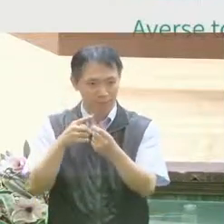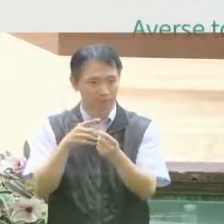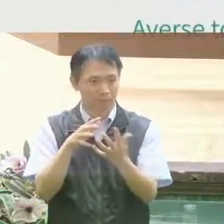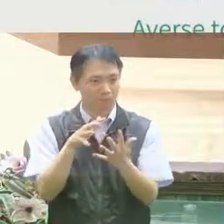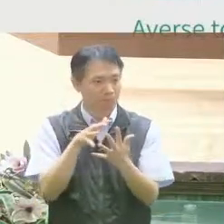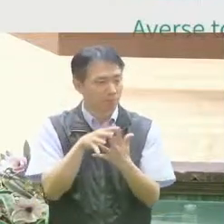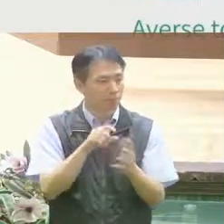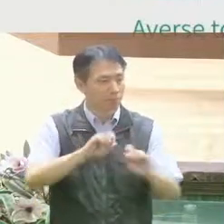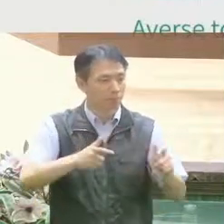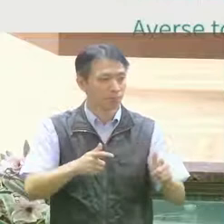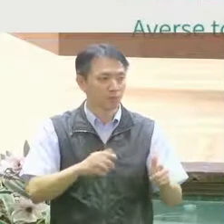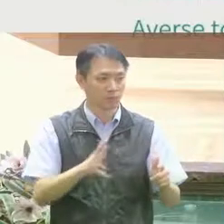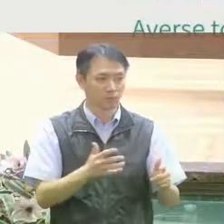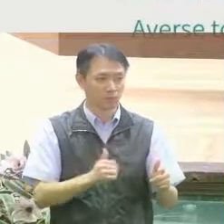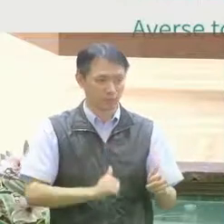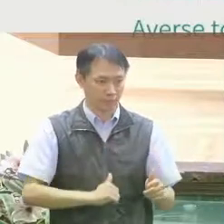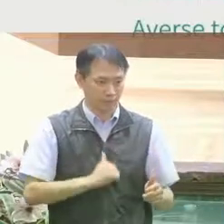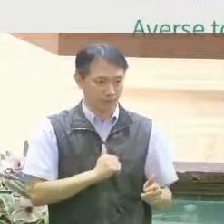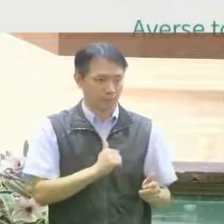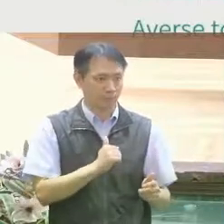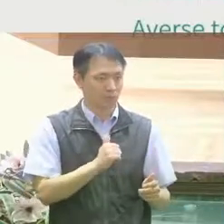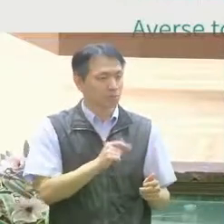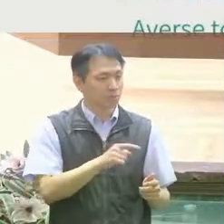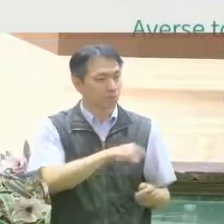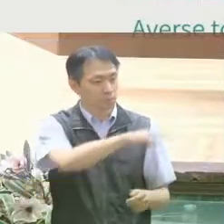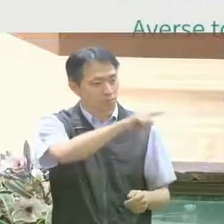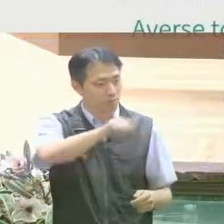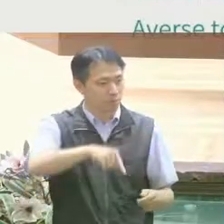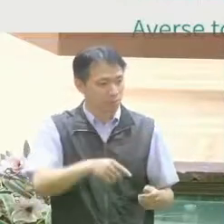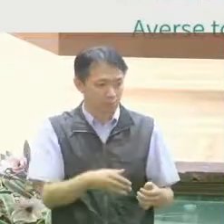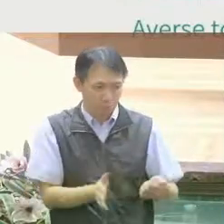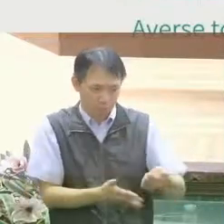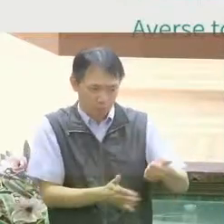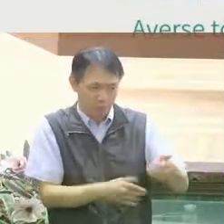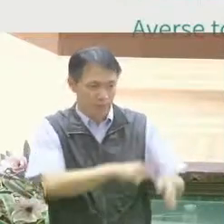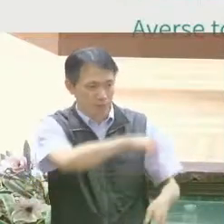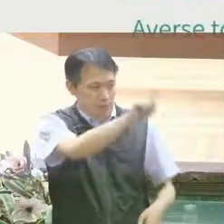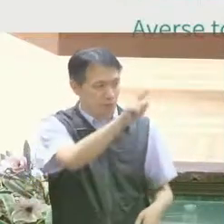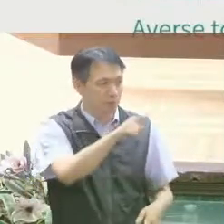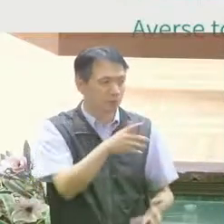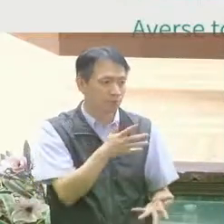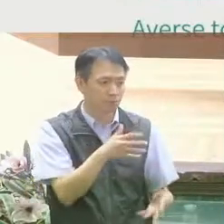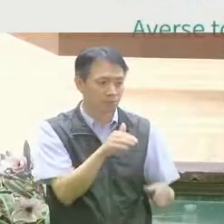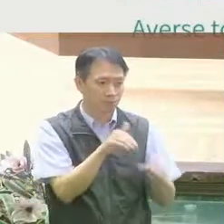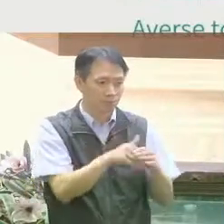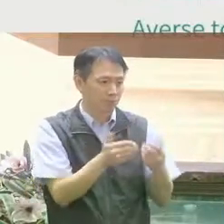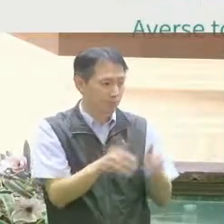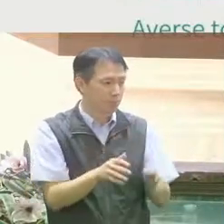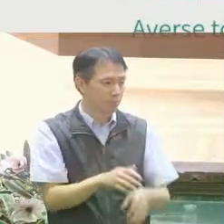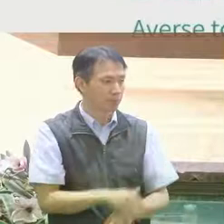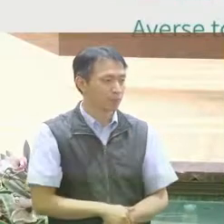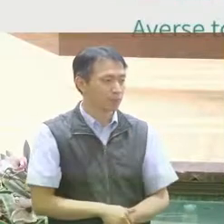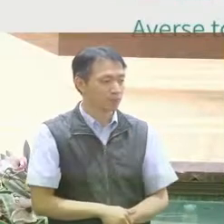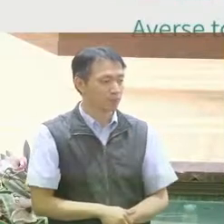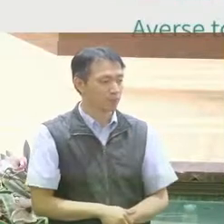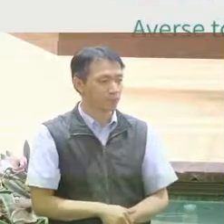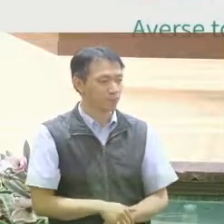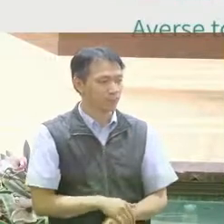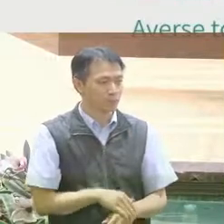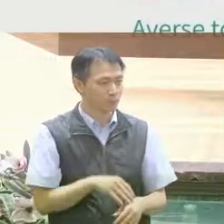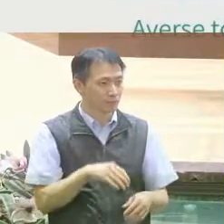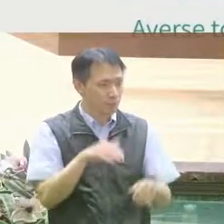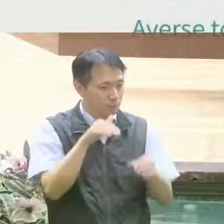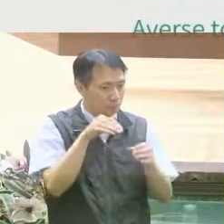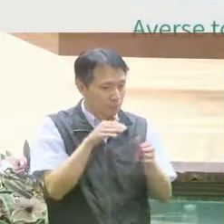票，但透过社交群体煽动民众向宣传这张出手，在没有达到目的